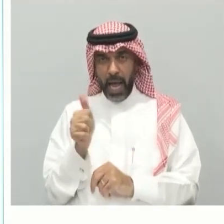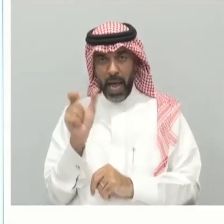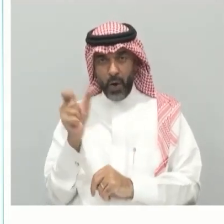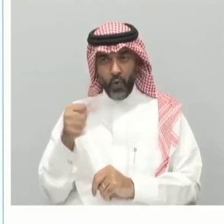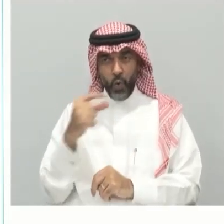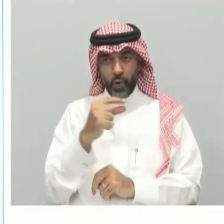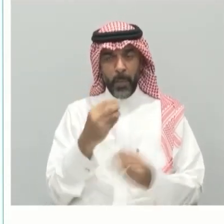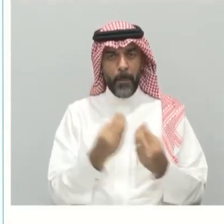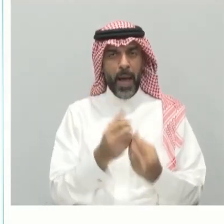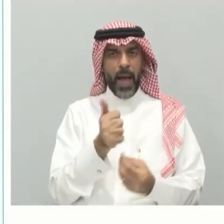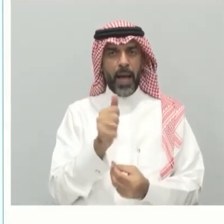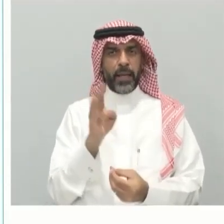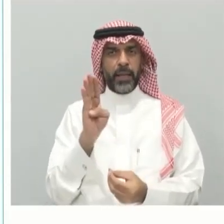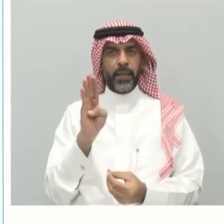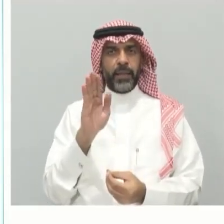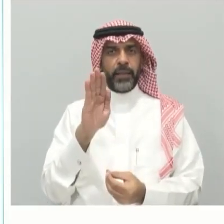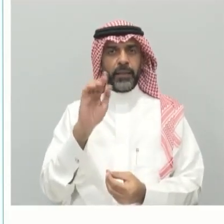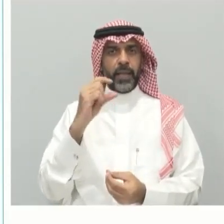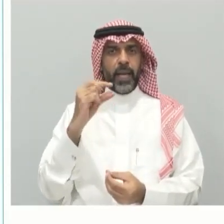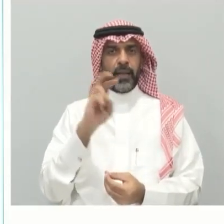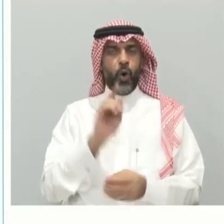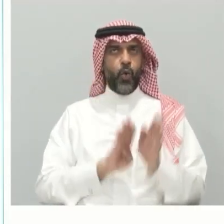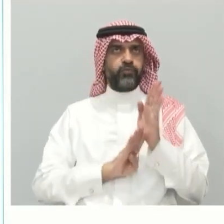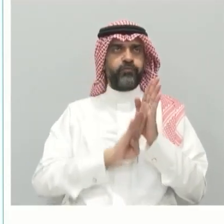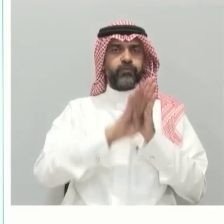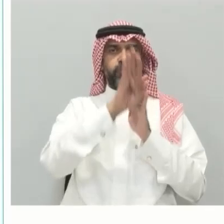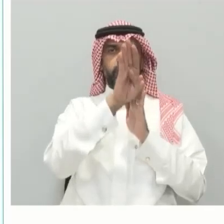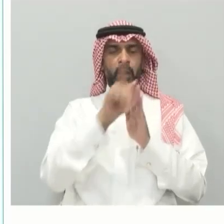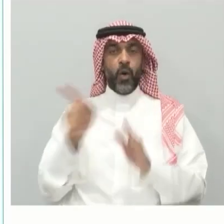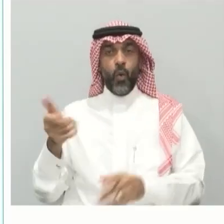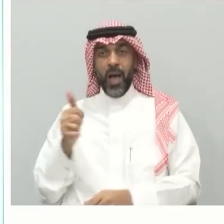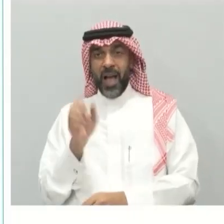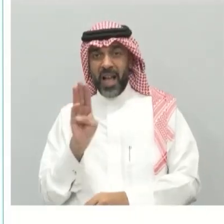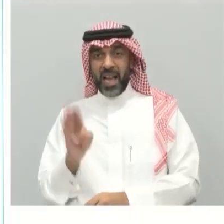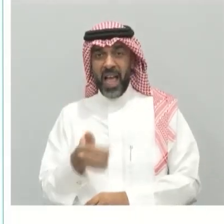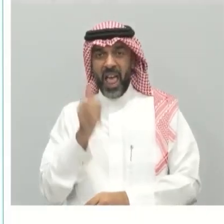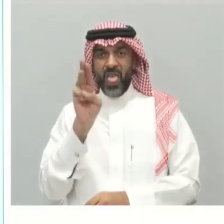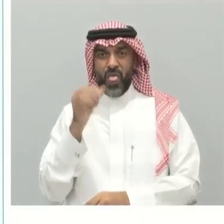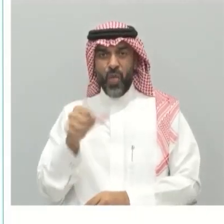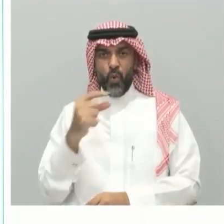اكسده ونسميه ماذا مصعد اما الكاثود عنده اختزال ونسميه